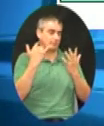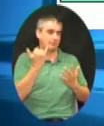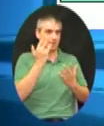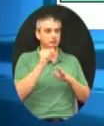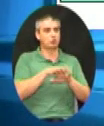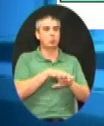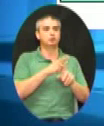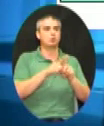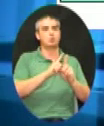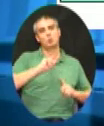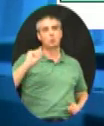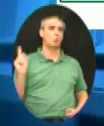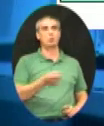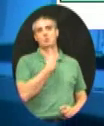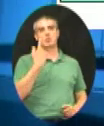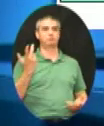יש את התחושה שכאילו כולם פה